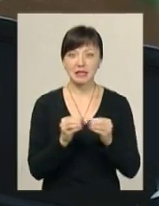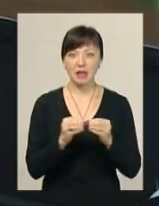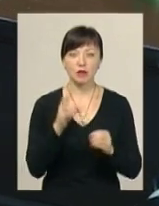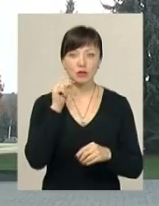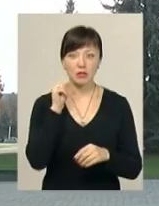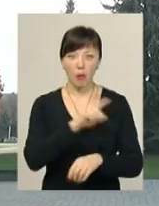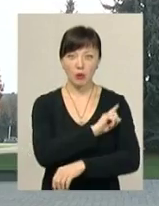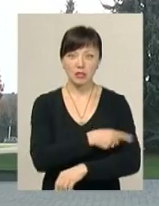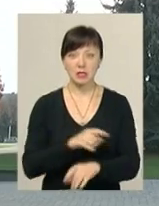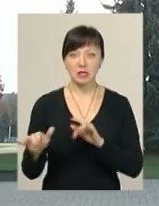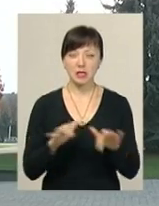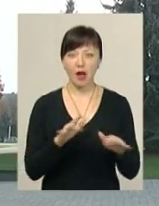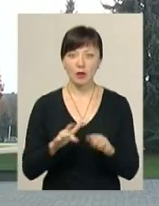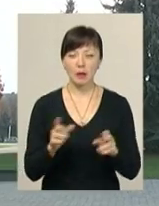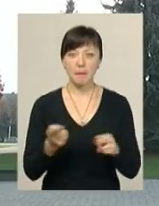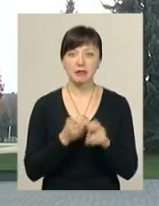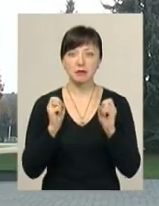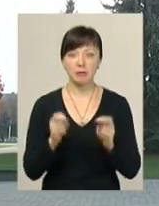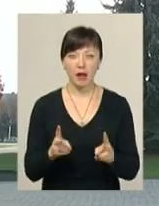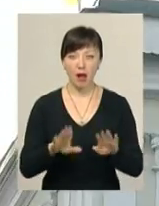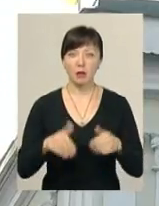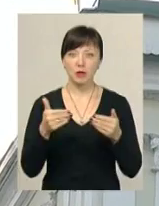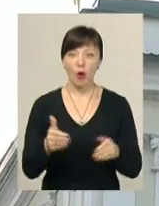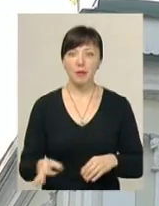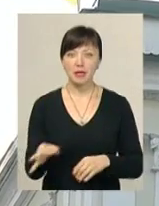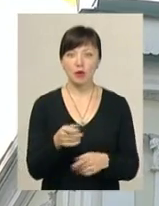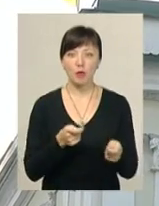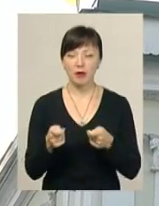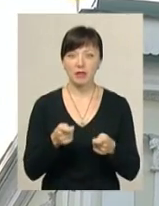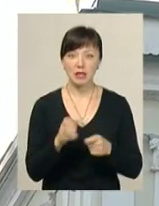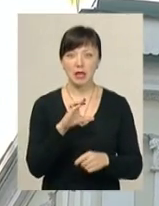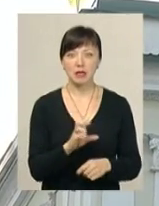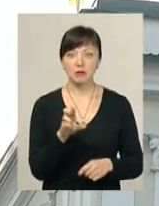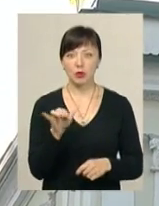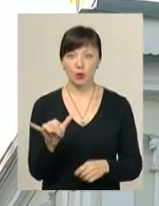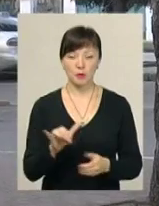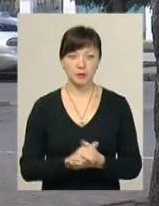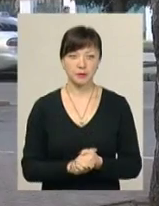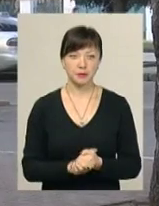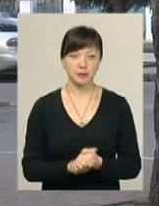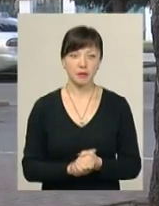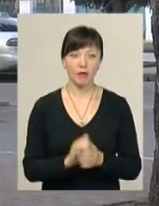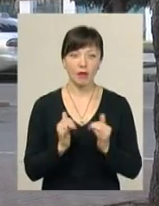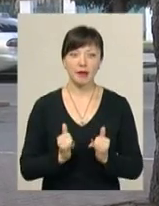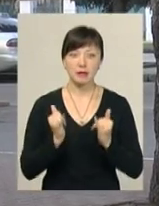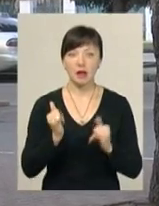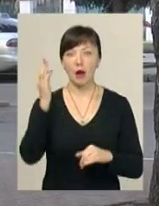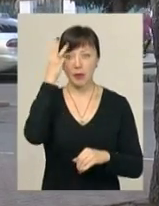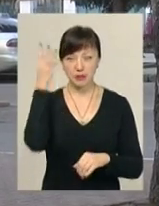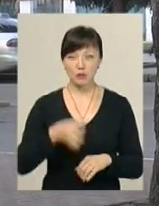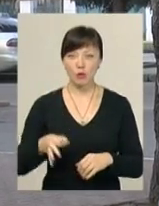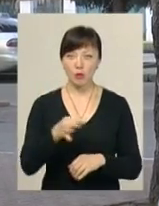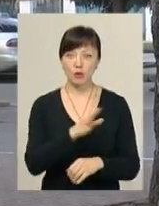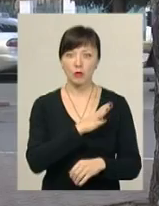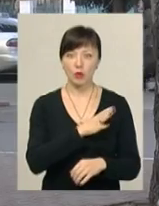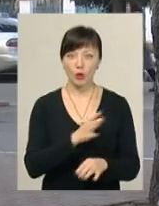заходи безпеки в усіх адміністративних будівлях рекомендувало обласне управління Служби безпеки України. Для Хмельницької області було